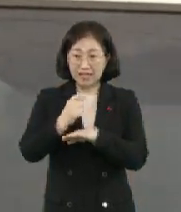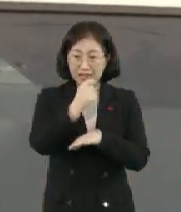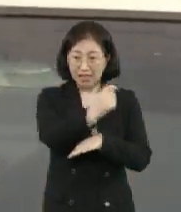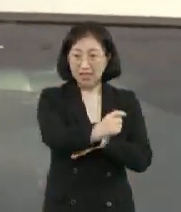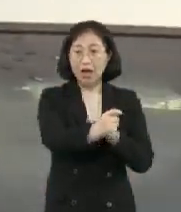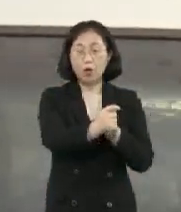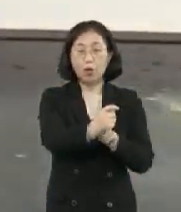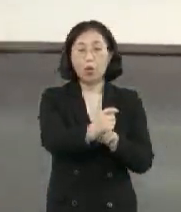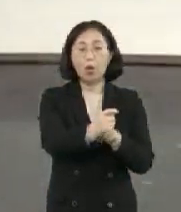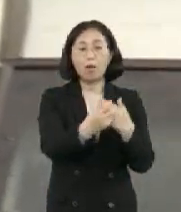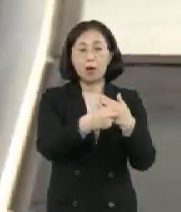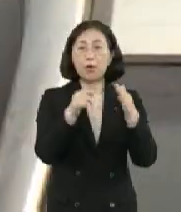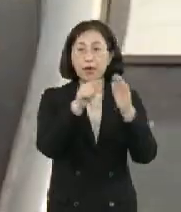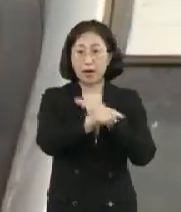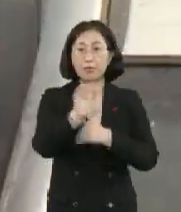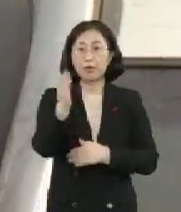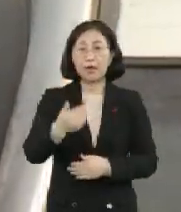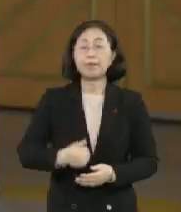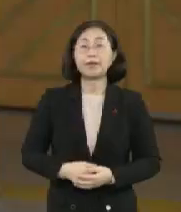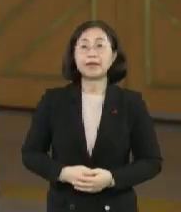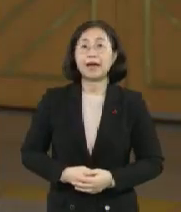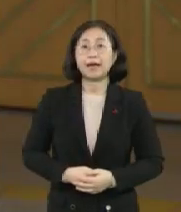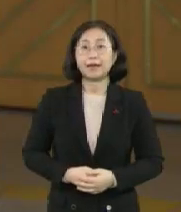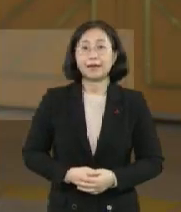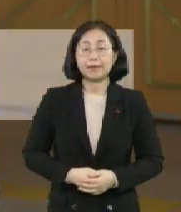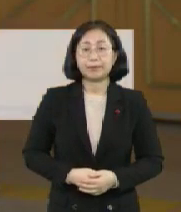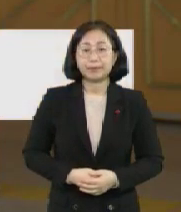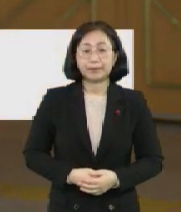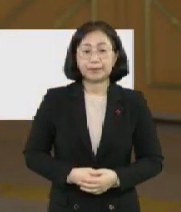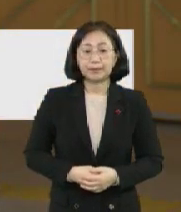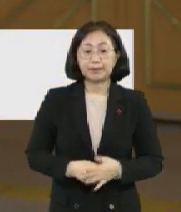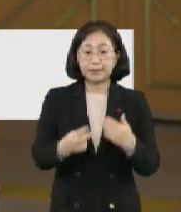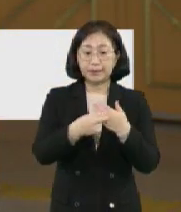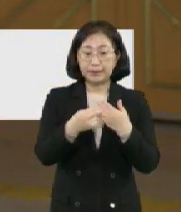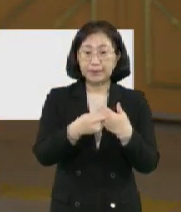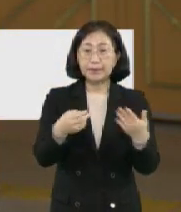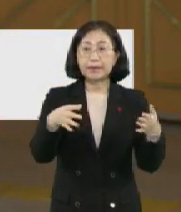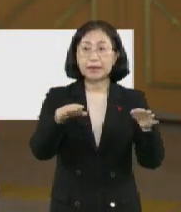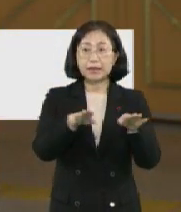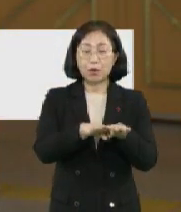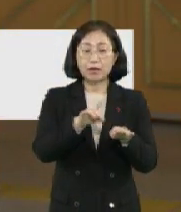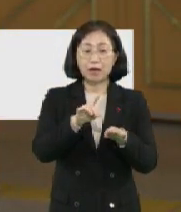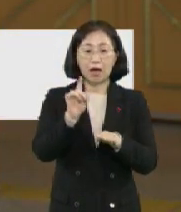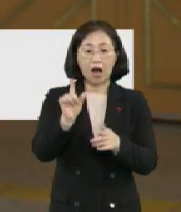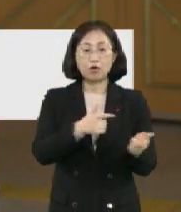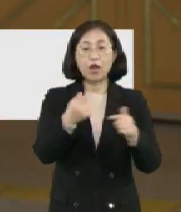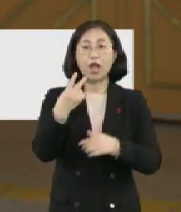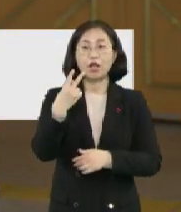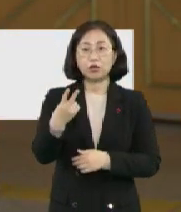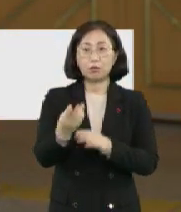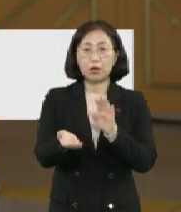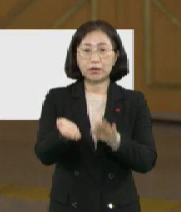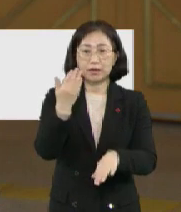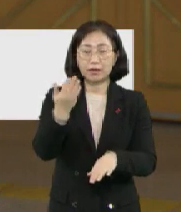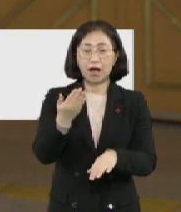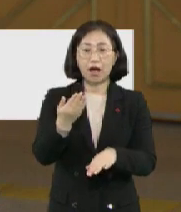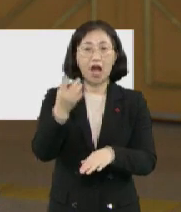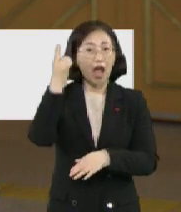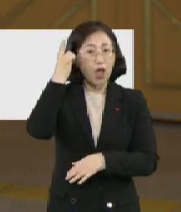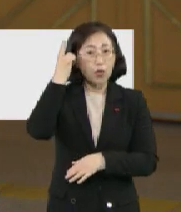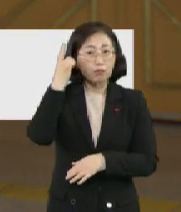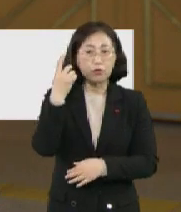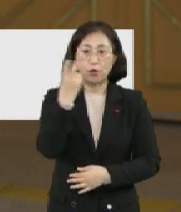이용해 이동하면 됩니다. 현재는 이제 의료기관이 하루 두 번 이상 유선으로 진료를